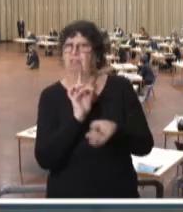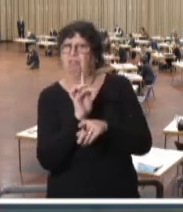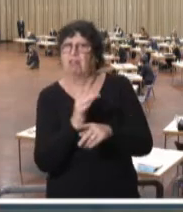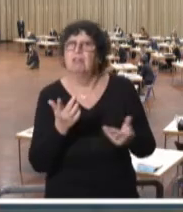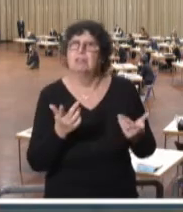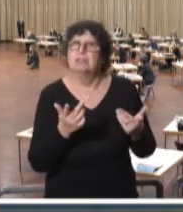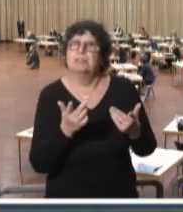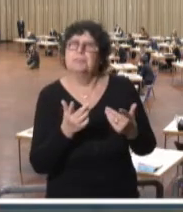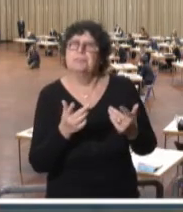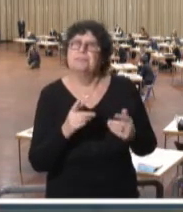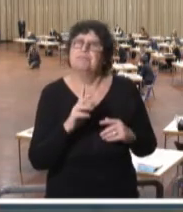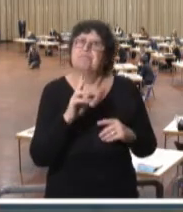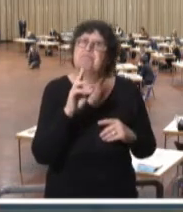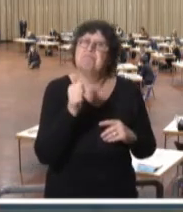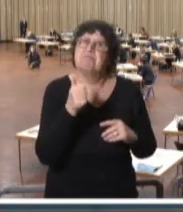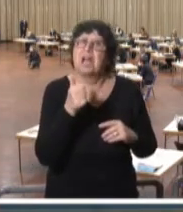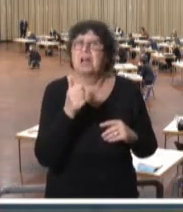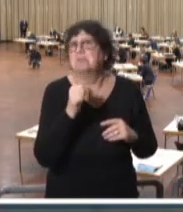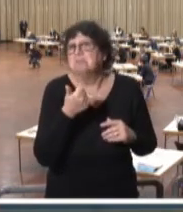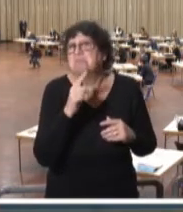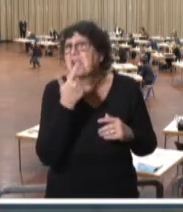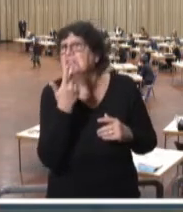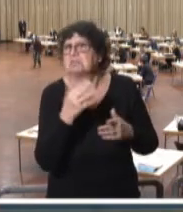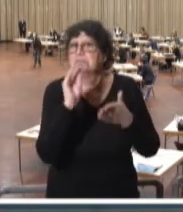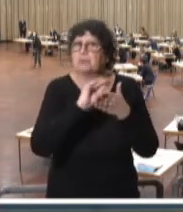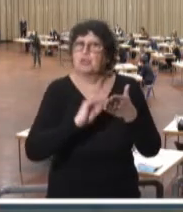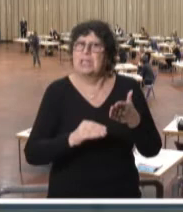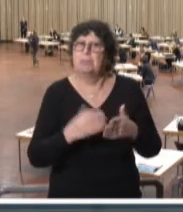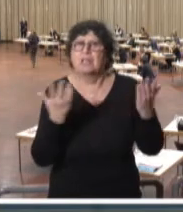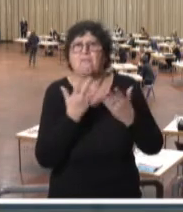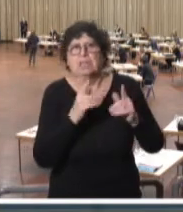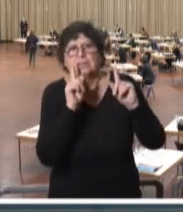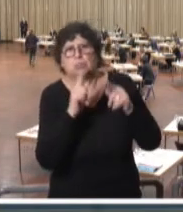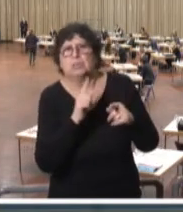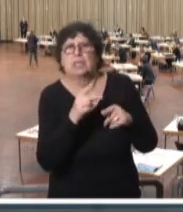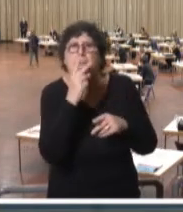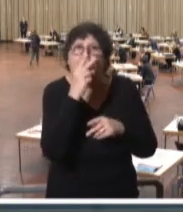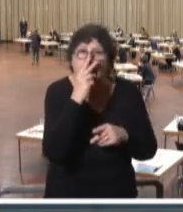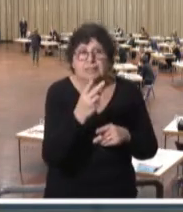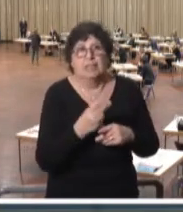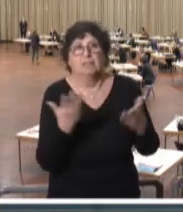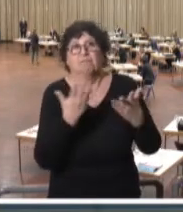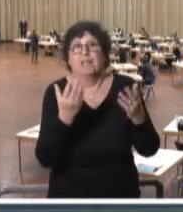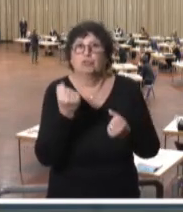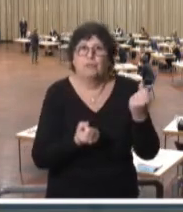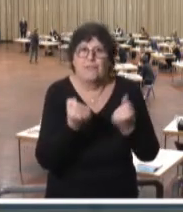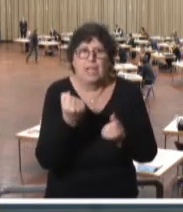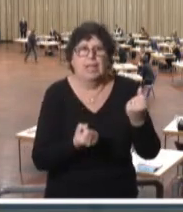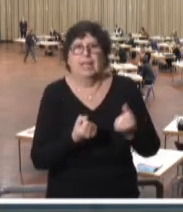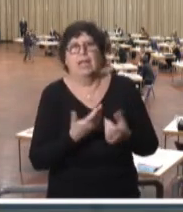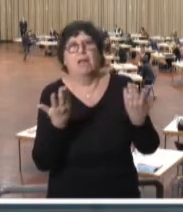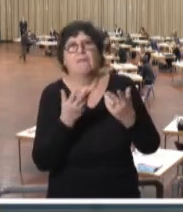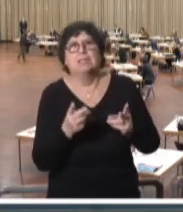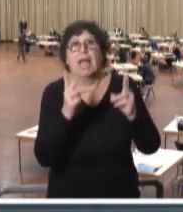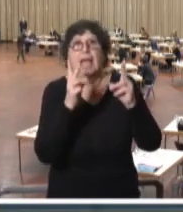Man hat im Einzelnen beschrieben, was da alles zu beachten sein wird, was für Schwierigkeiten kommen, was für